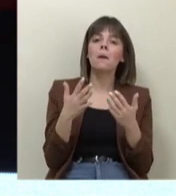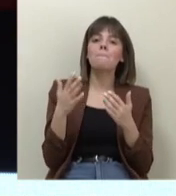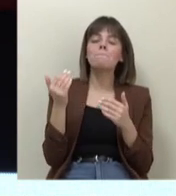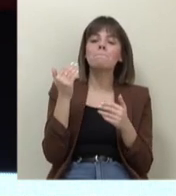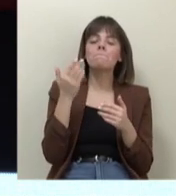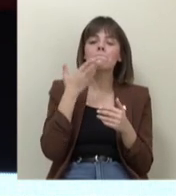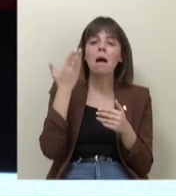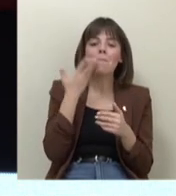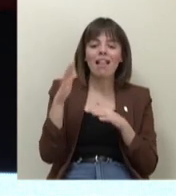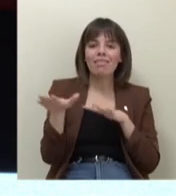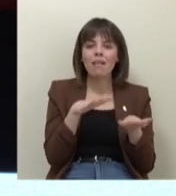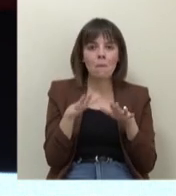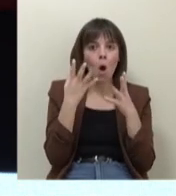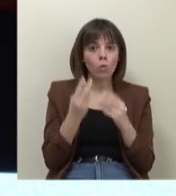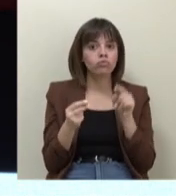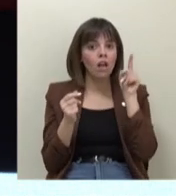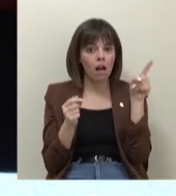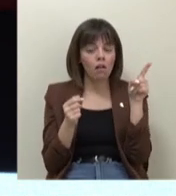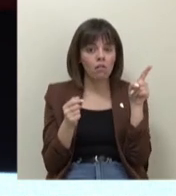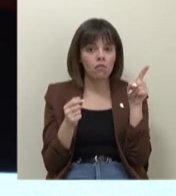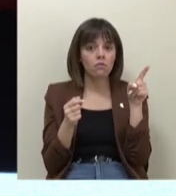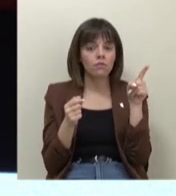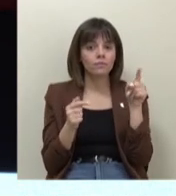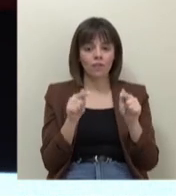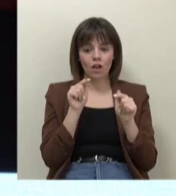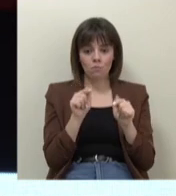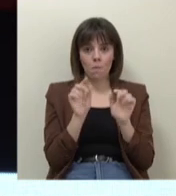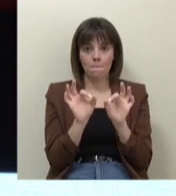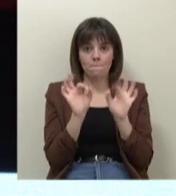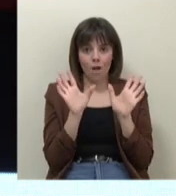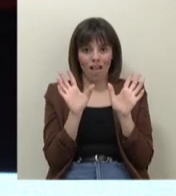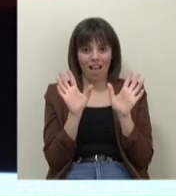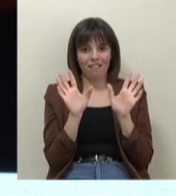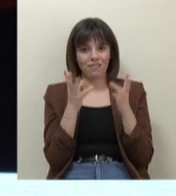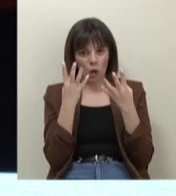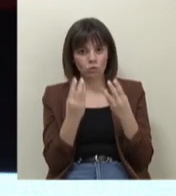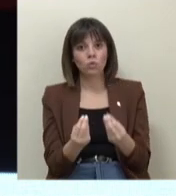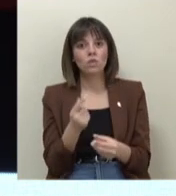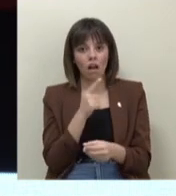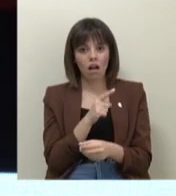Marmara depremi olur ve bu halleriyle girersek